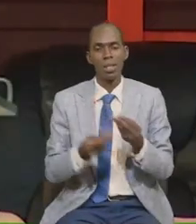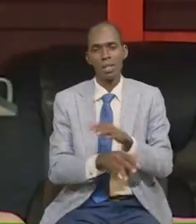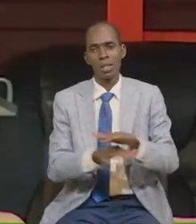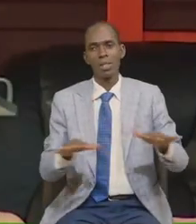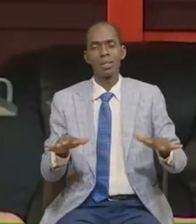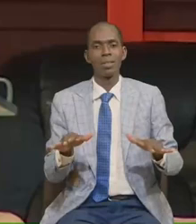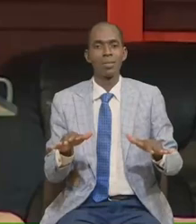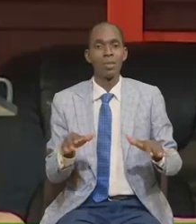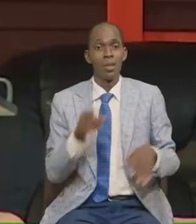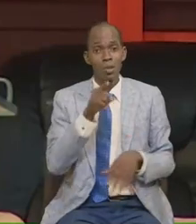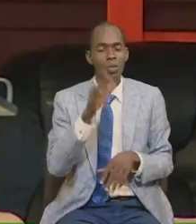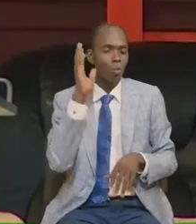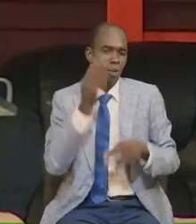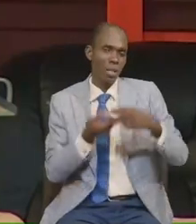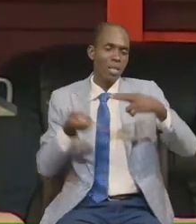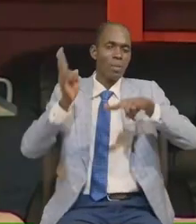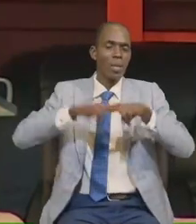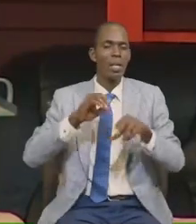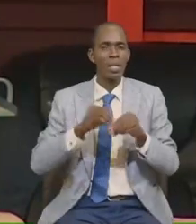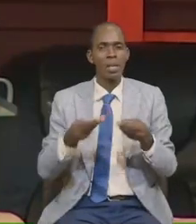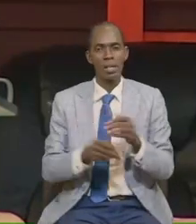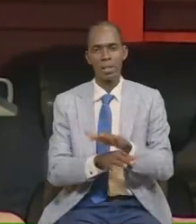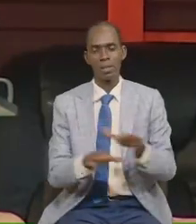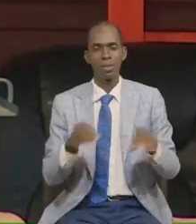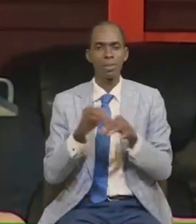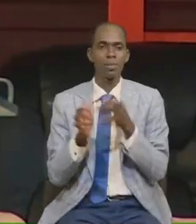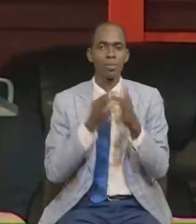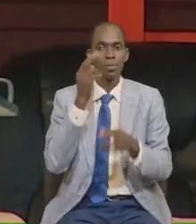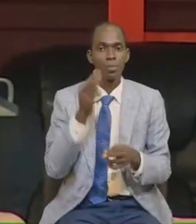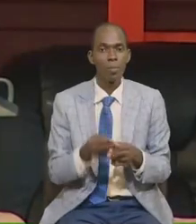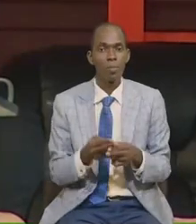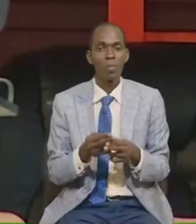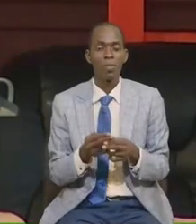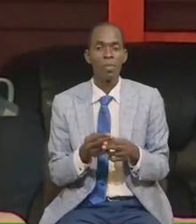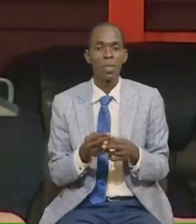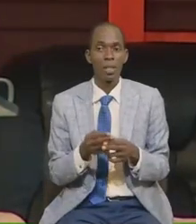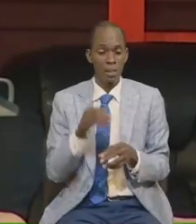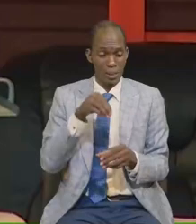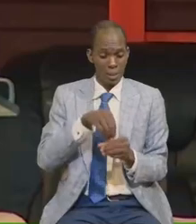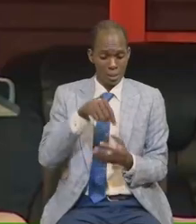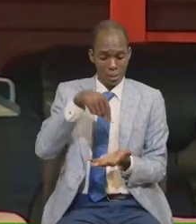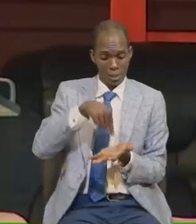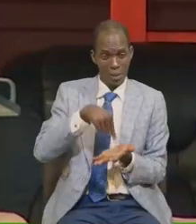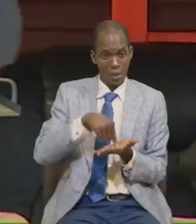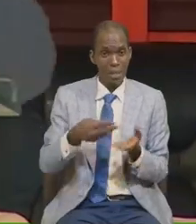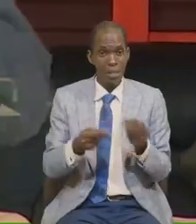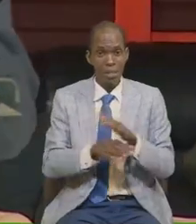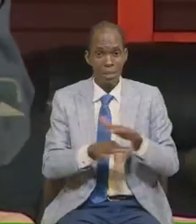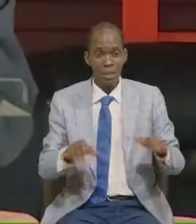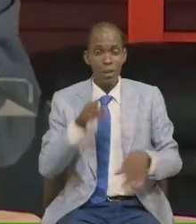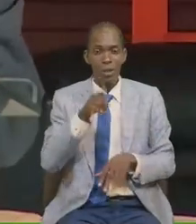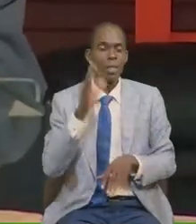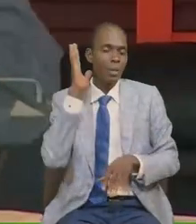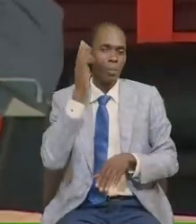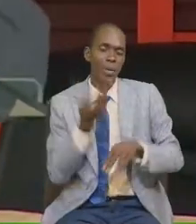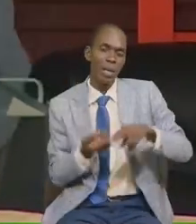tu vas couvrir le pays dans ce pays tu vas le couvrir